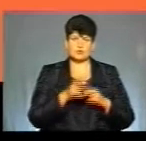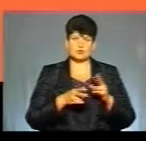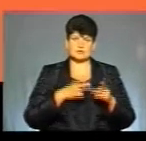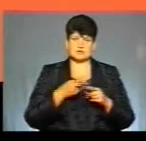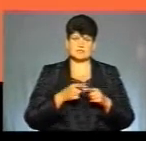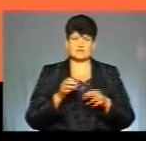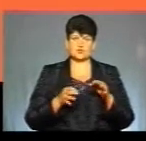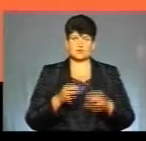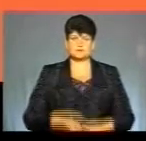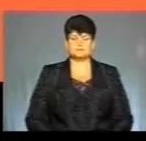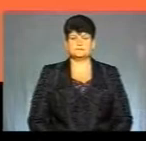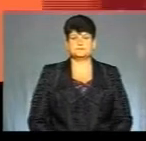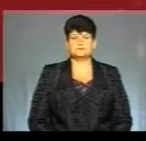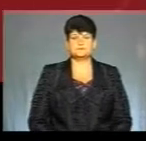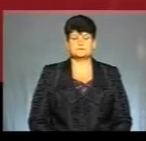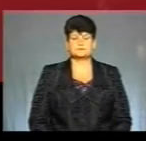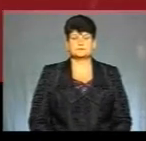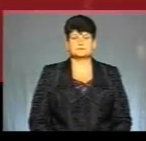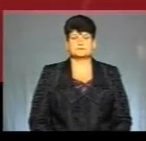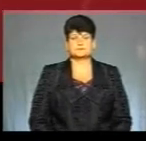це в суді.